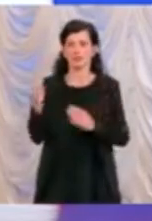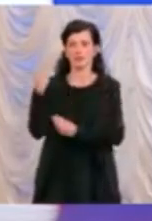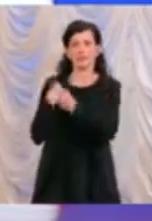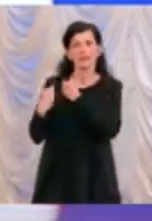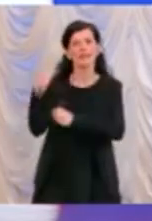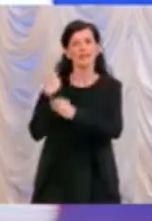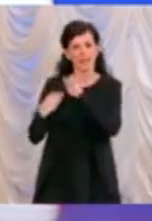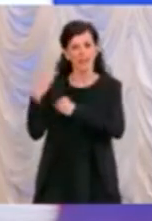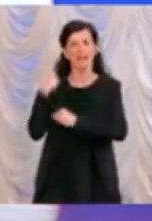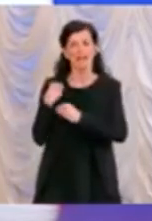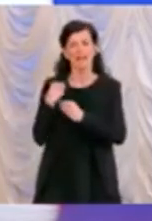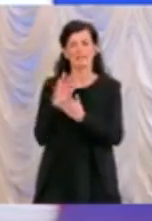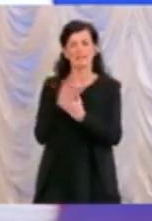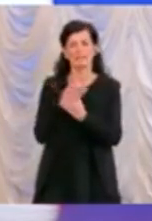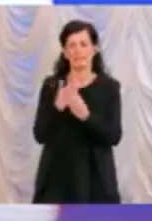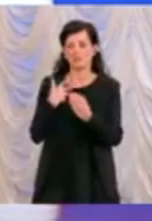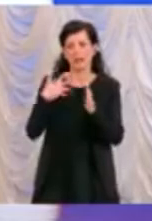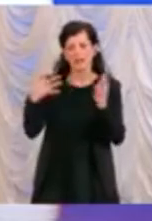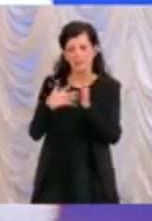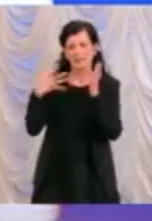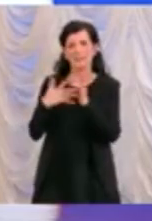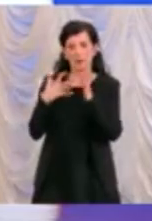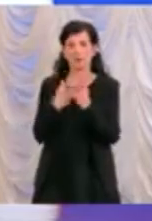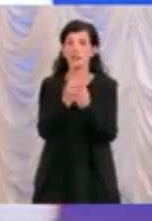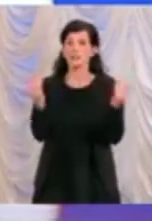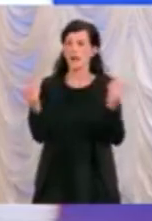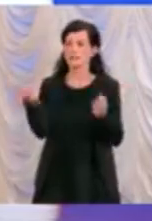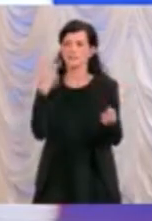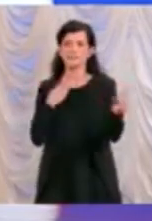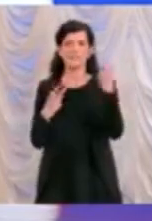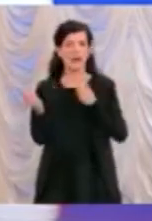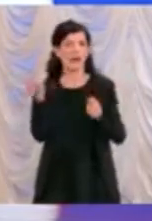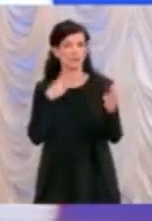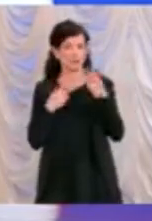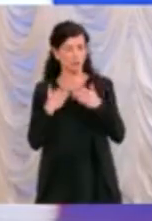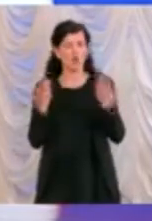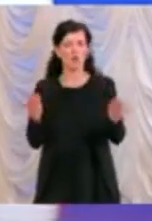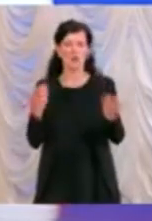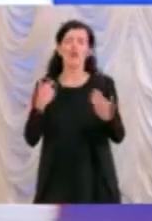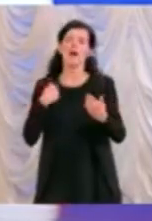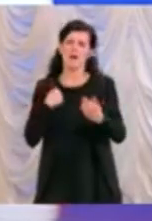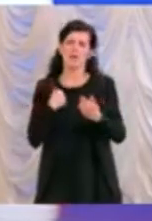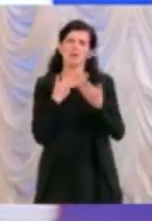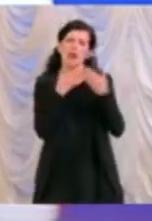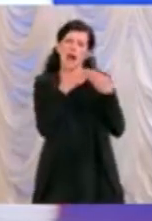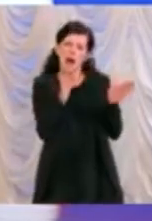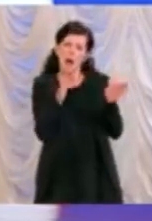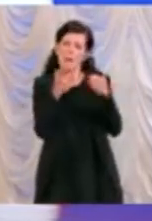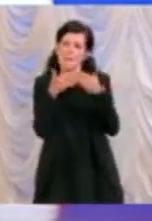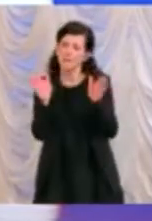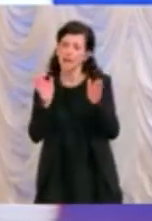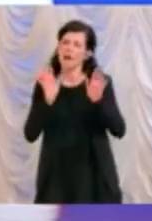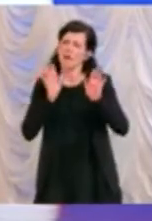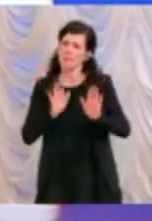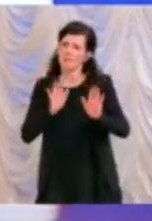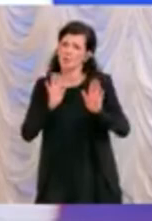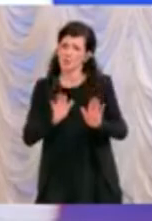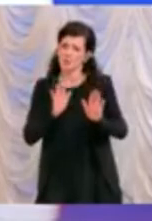tante difficoltà che c'erano state segnalate quindi apriamo adriano salis con ponderazione